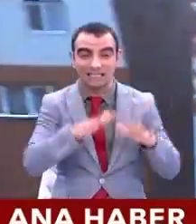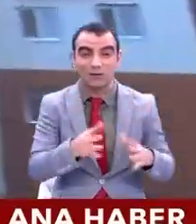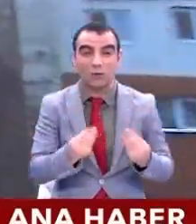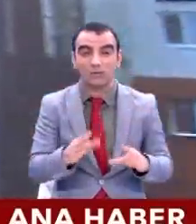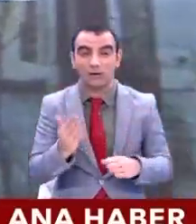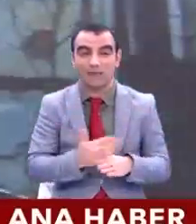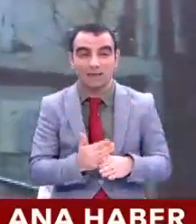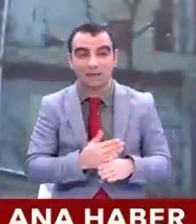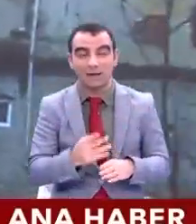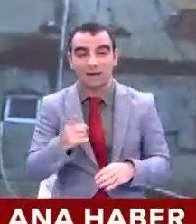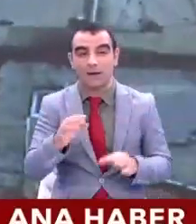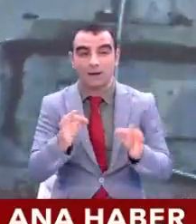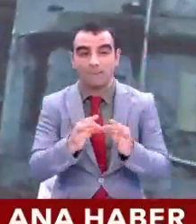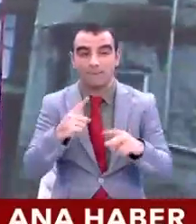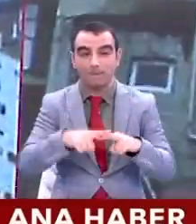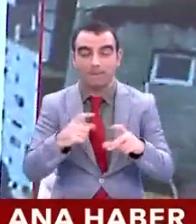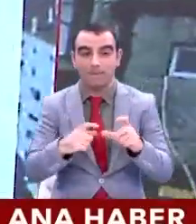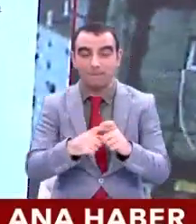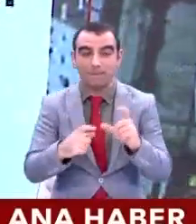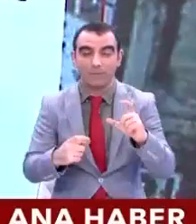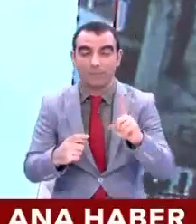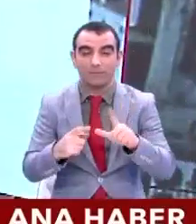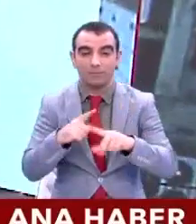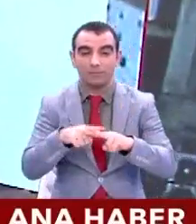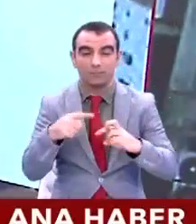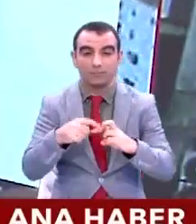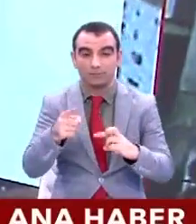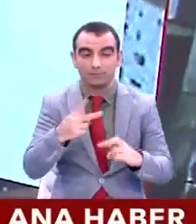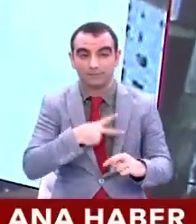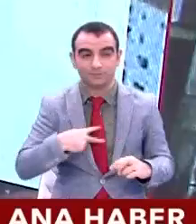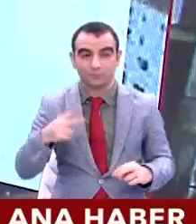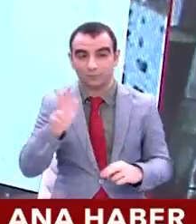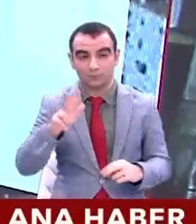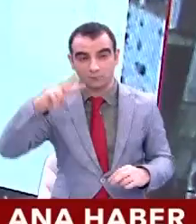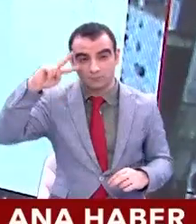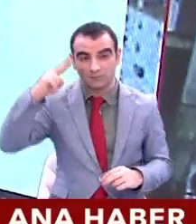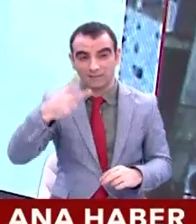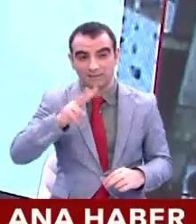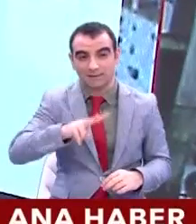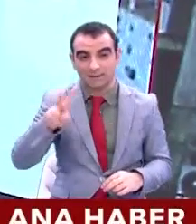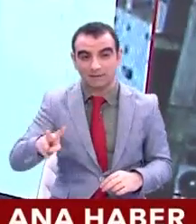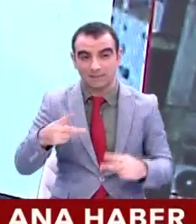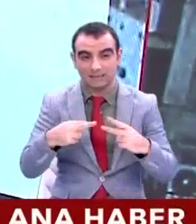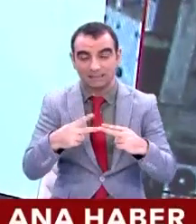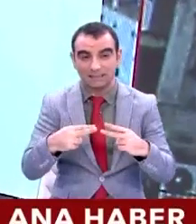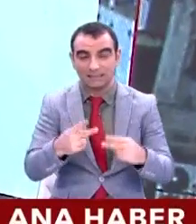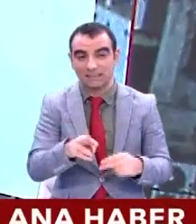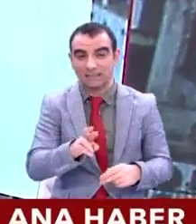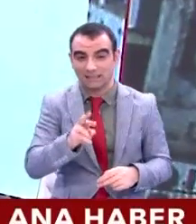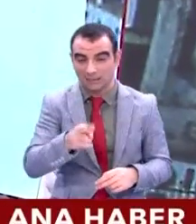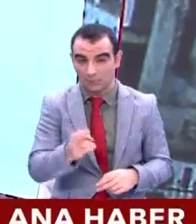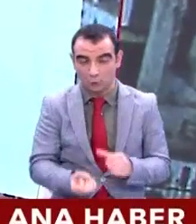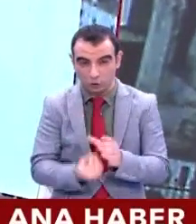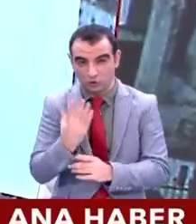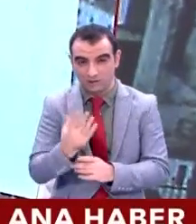Bağcılar Belediyesi binaya dair bir açıklama yaptı bina için 30 Aralık 2022'de riskli Yapı raporu çıktı